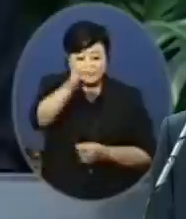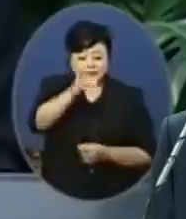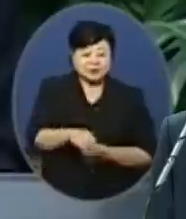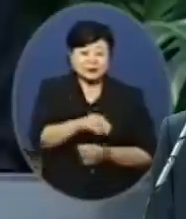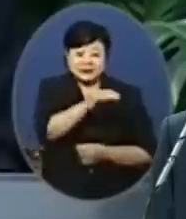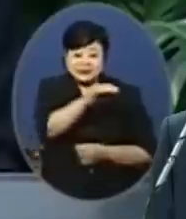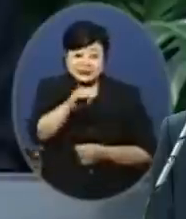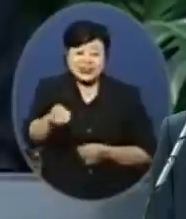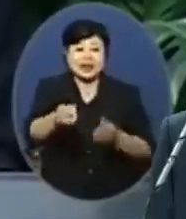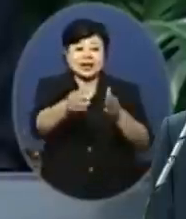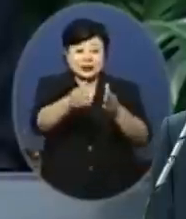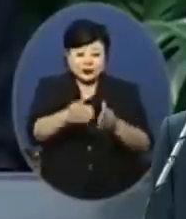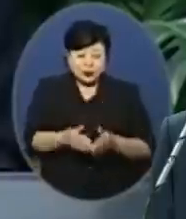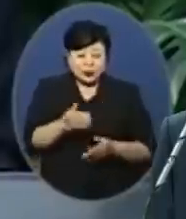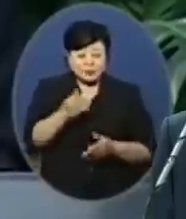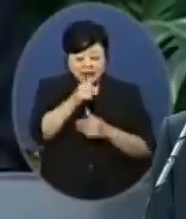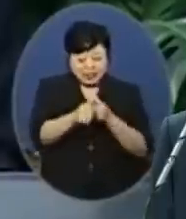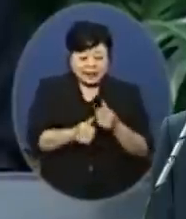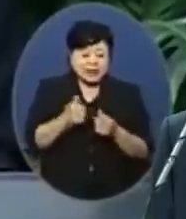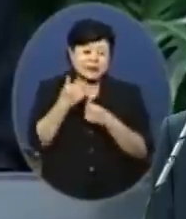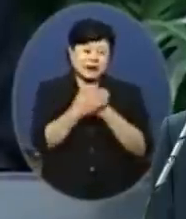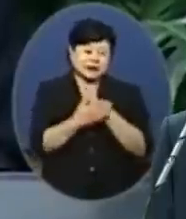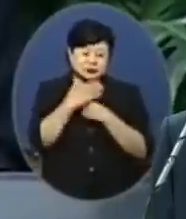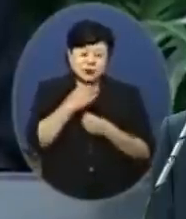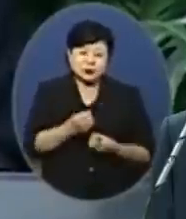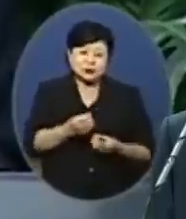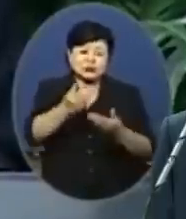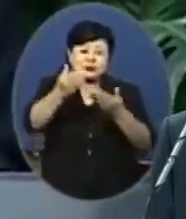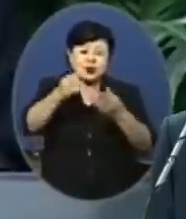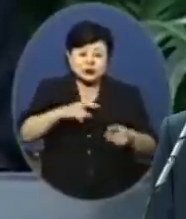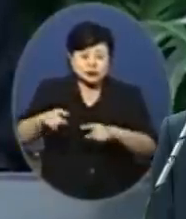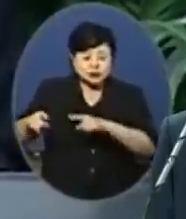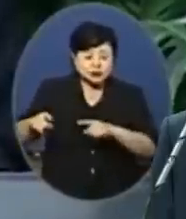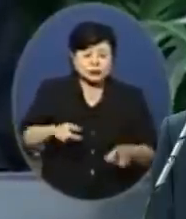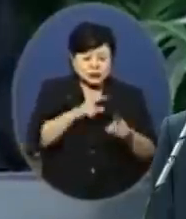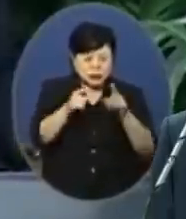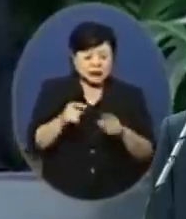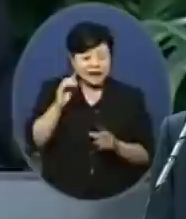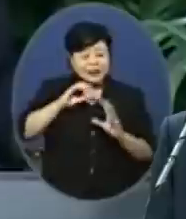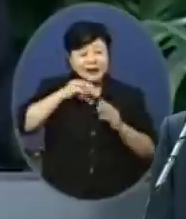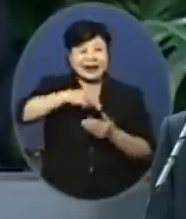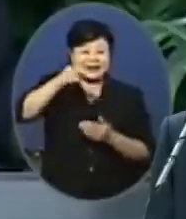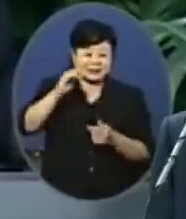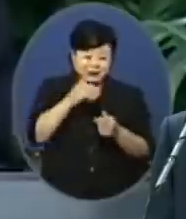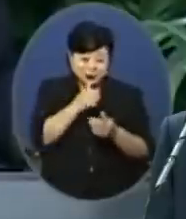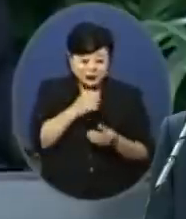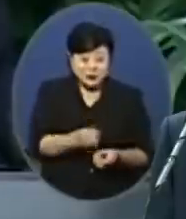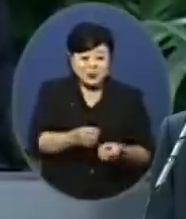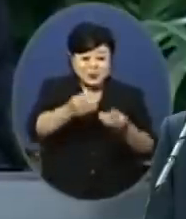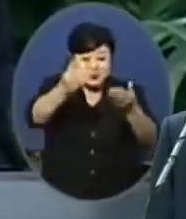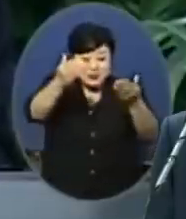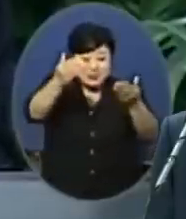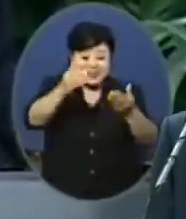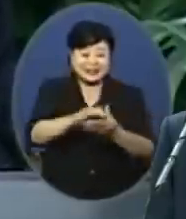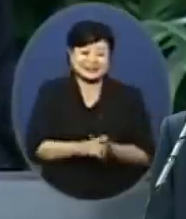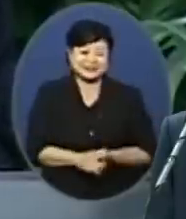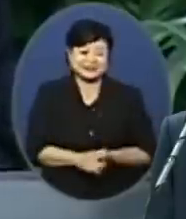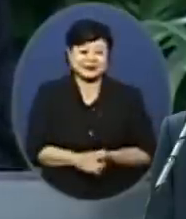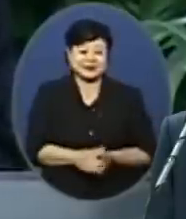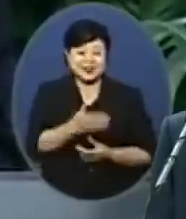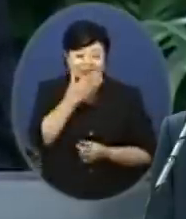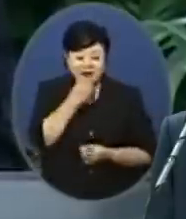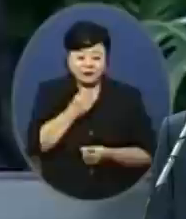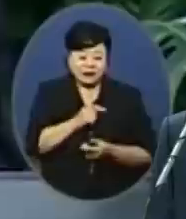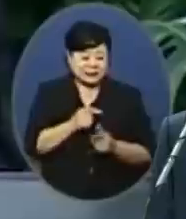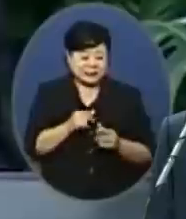십자가를 통해서 여러분이 하나님의 은총과 축복을 누리고 살다가 천당에 가게 되시기를 주의 이름으로 축원합니다. 행복하지